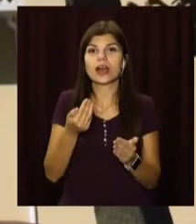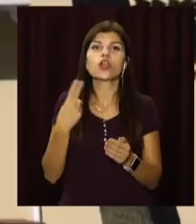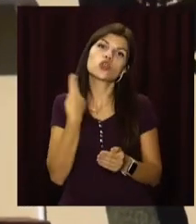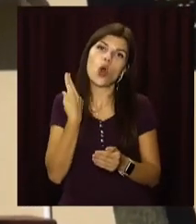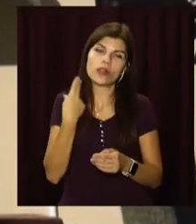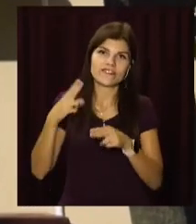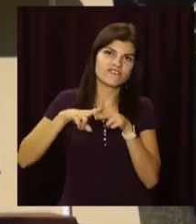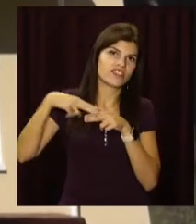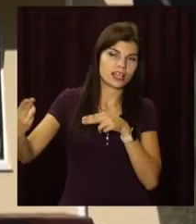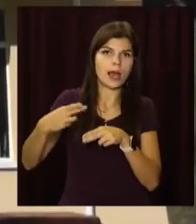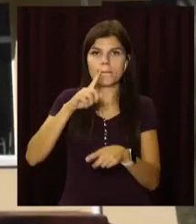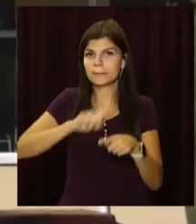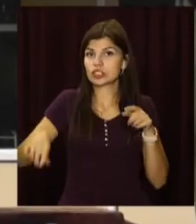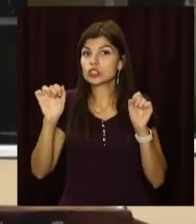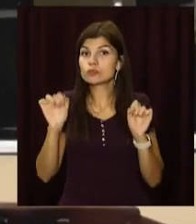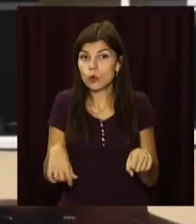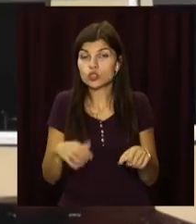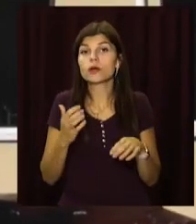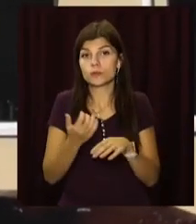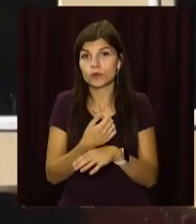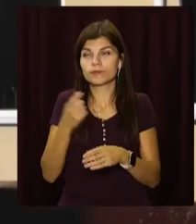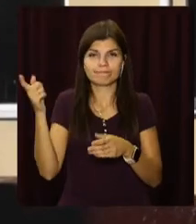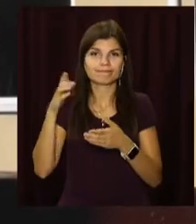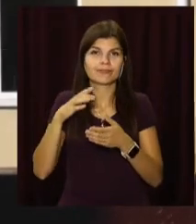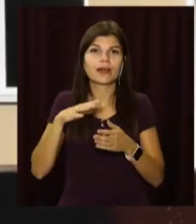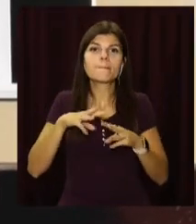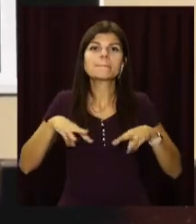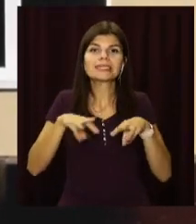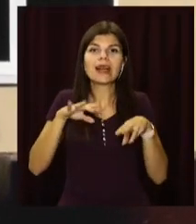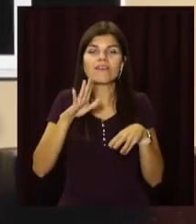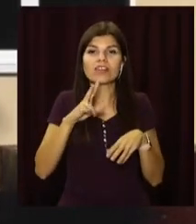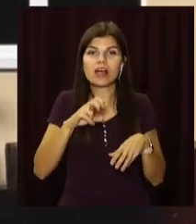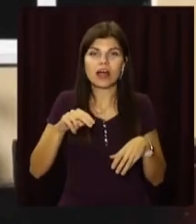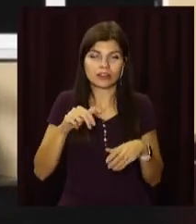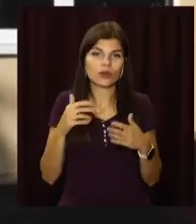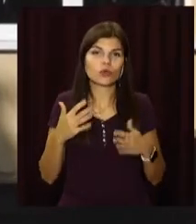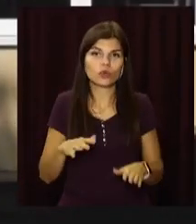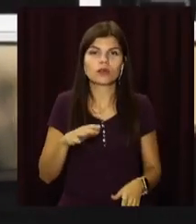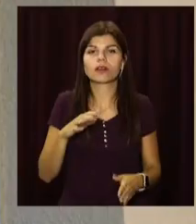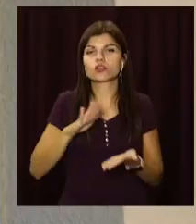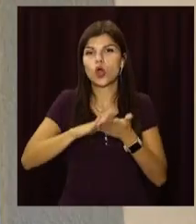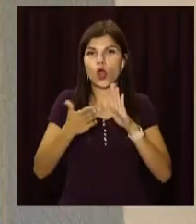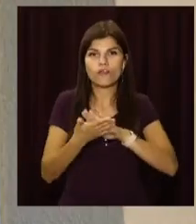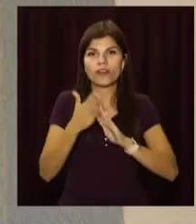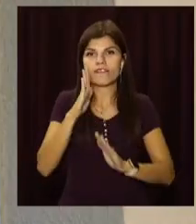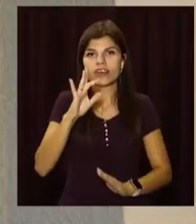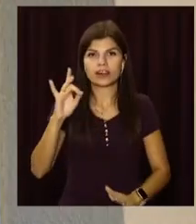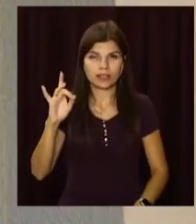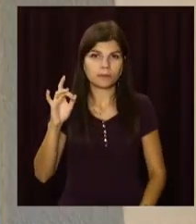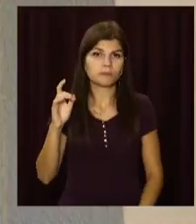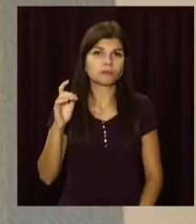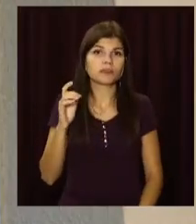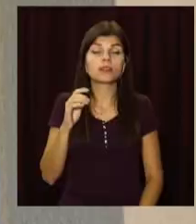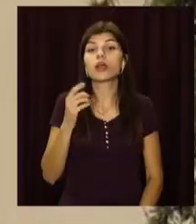енергоефективності бюджетних установ. І співпраця продовжиться. Міська влада вже уклала договір з ЄБРР на 25 мільйонів євро